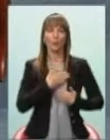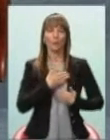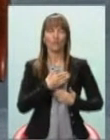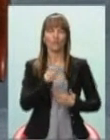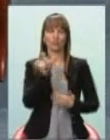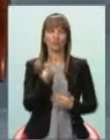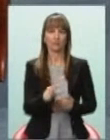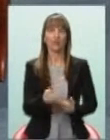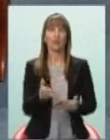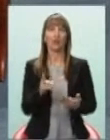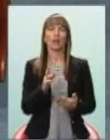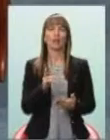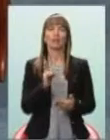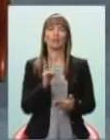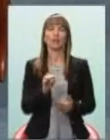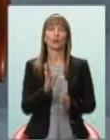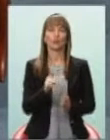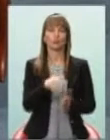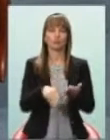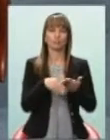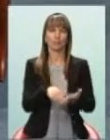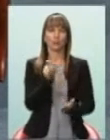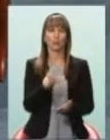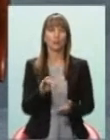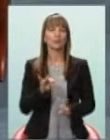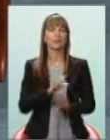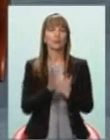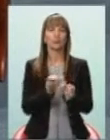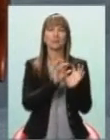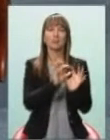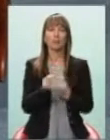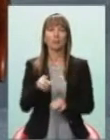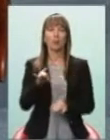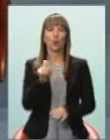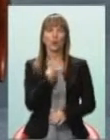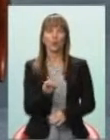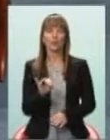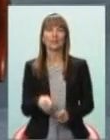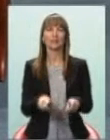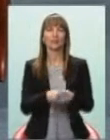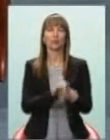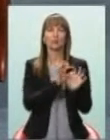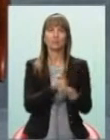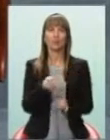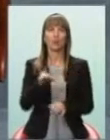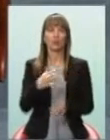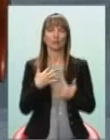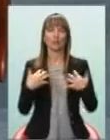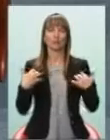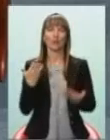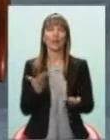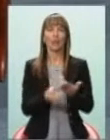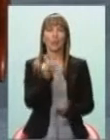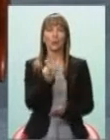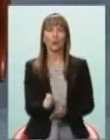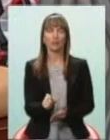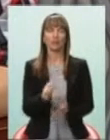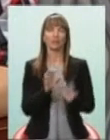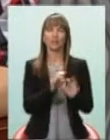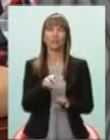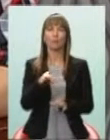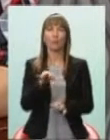ту людину, котра допомагає людям і взагалі піклується про людей, а також і піклується про тварин. Оскільки якщо людина не піклується про